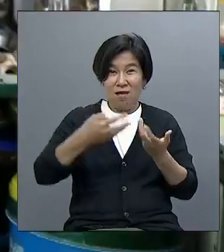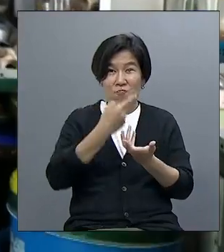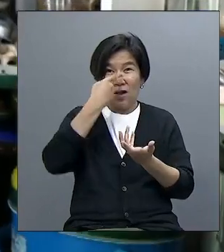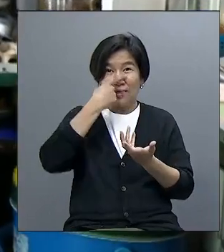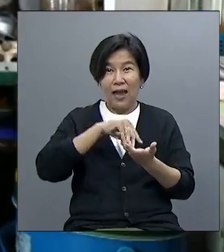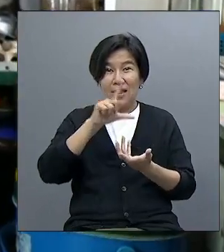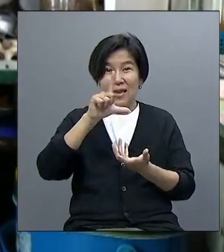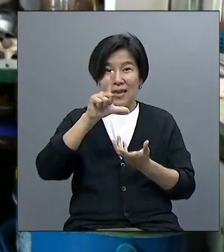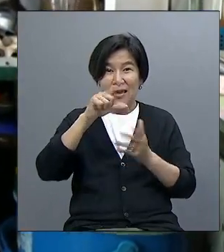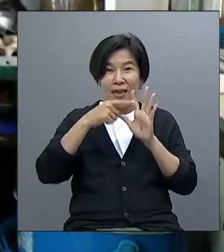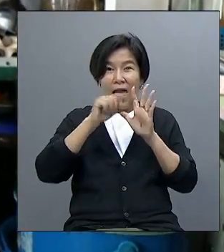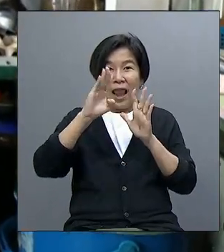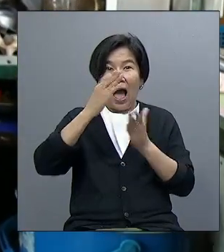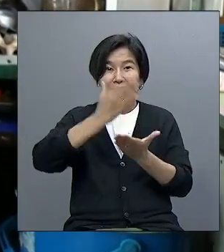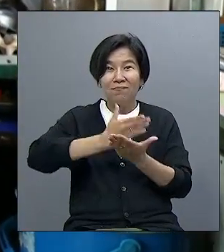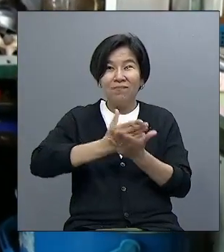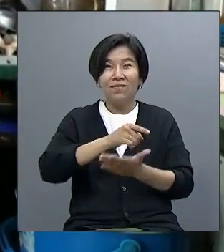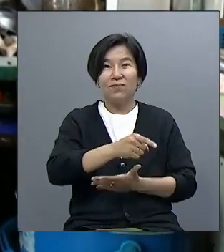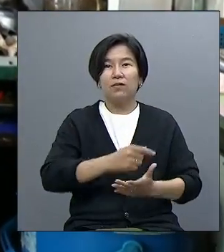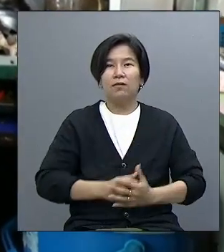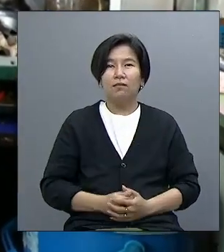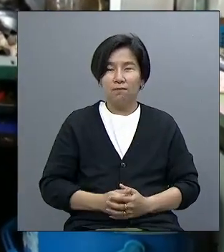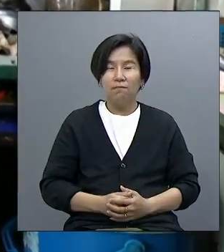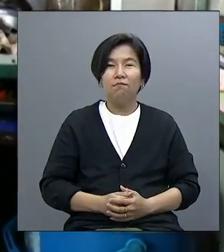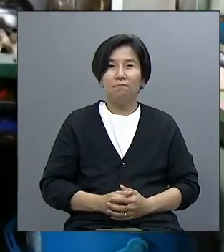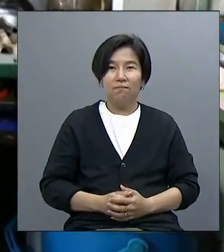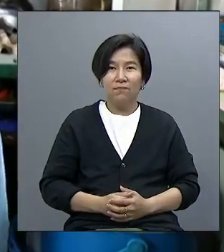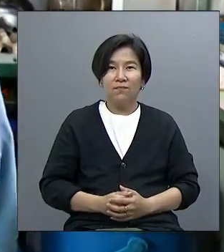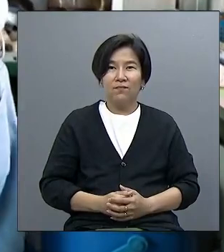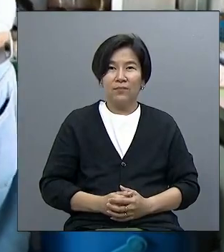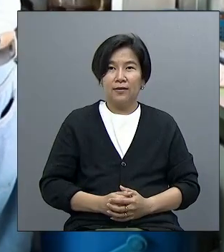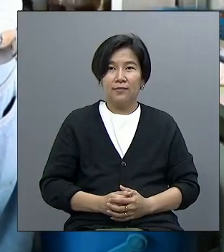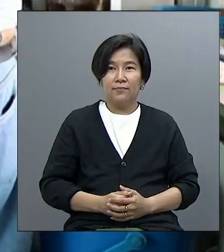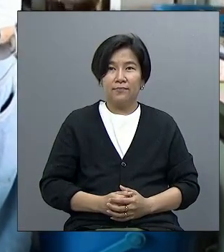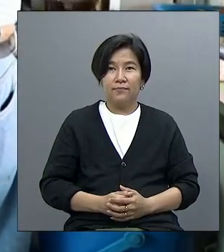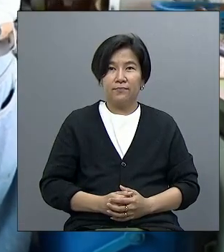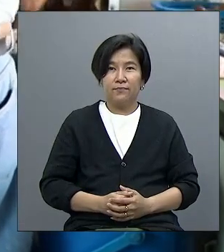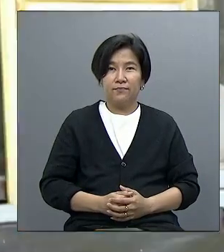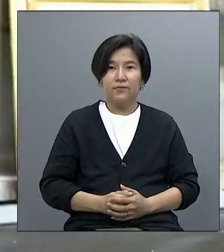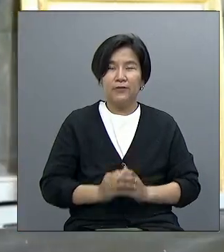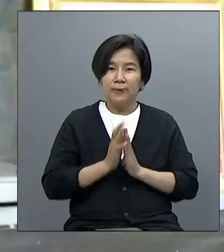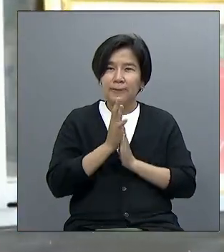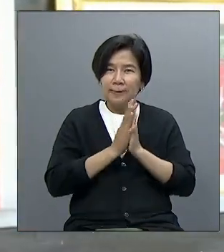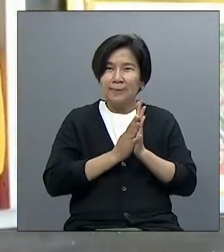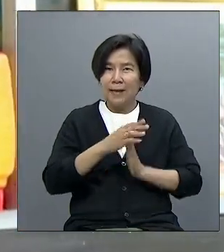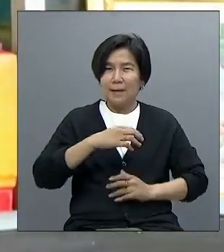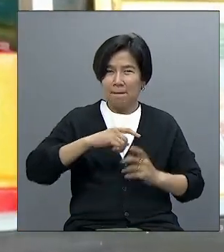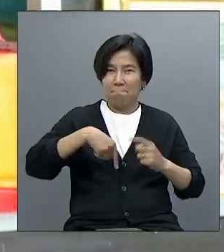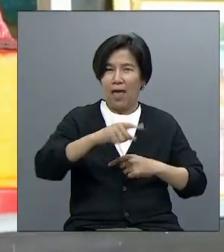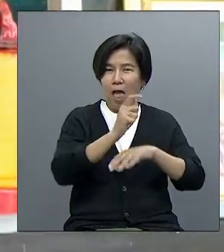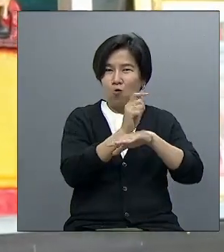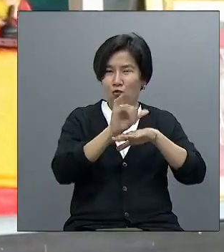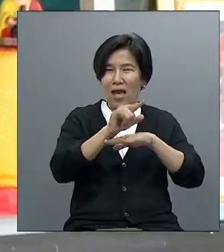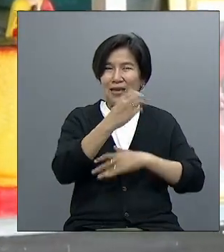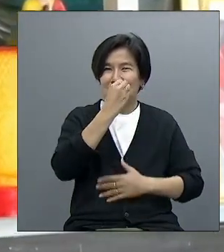แหน่เยอะ ๆแต่ผมเห็นเมื่อกี้เห็นผัดไทยชีสอยู่ ใช่ค่ะตั้งแต่ภาพเปิดมาเลยนะคะ ต้องโดนซะหน่อยเดี๋ยวไปอยุธยาเดี๋ยวจะ